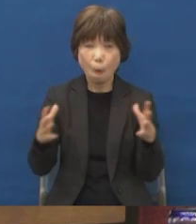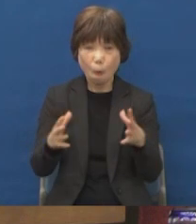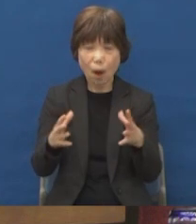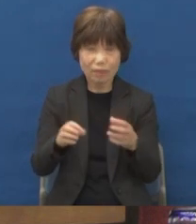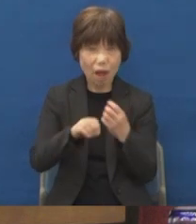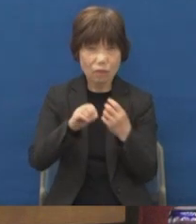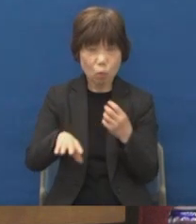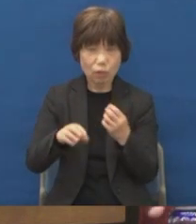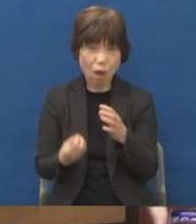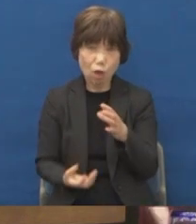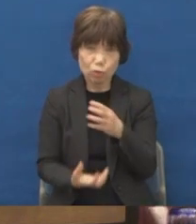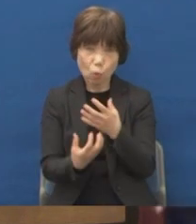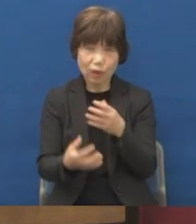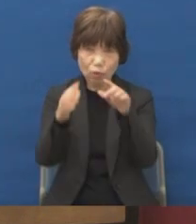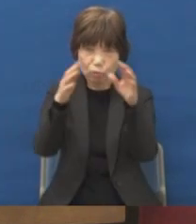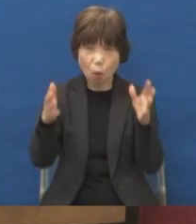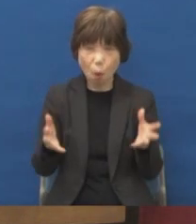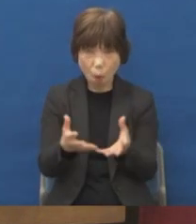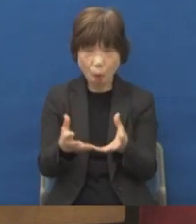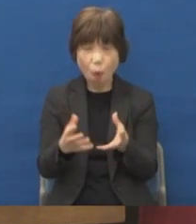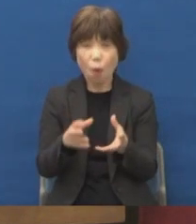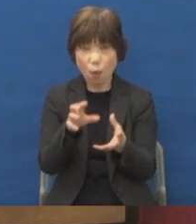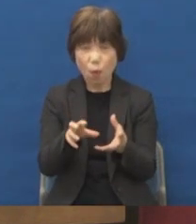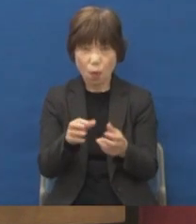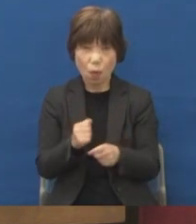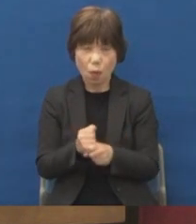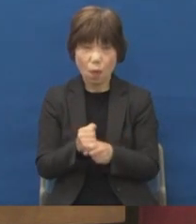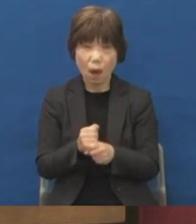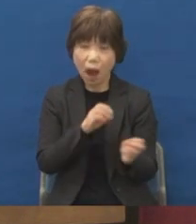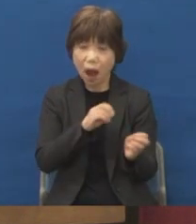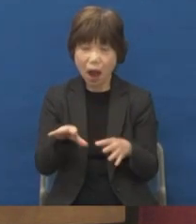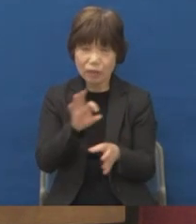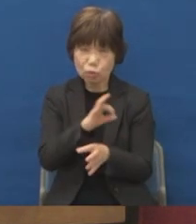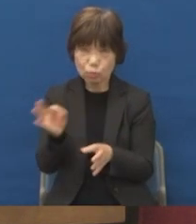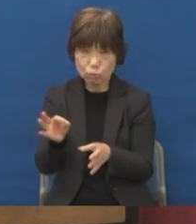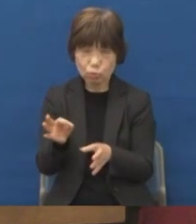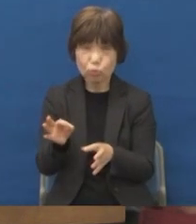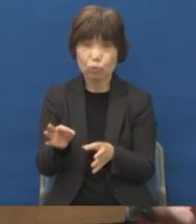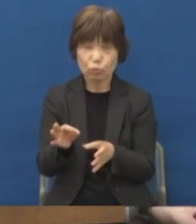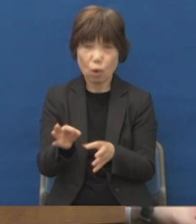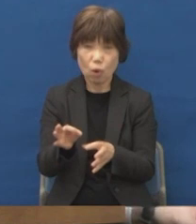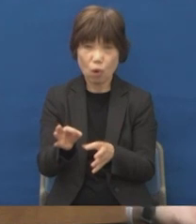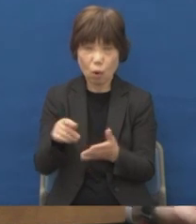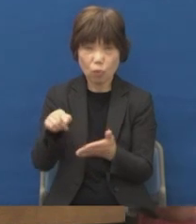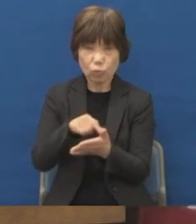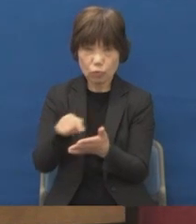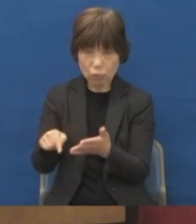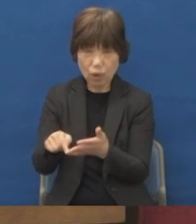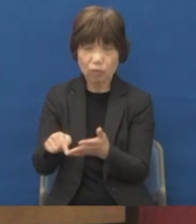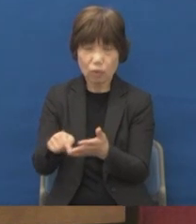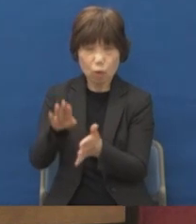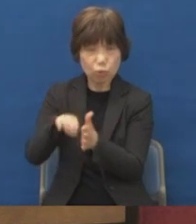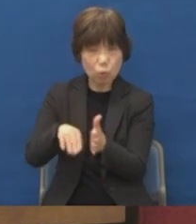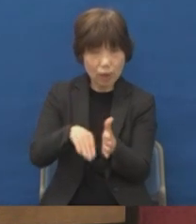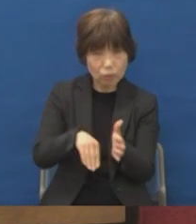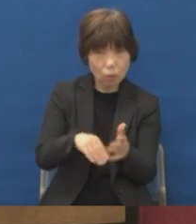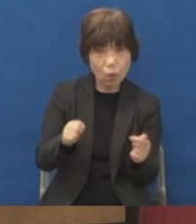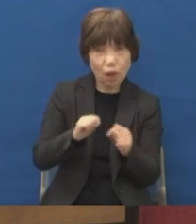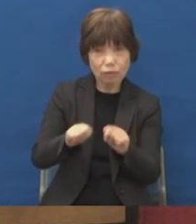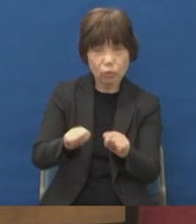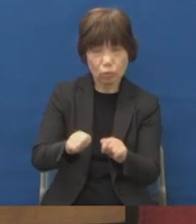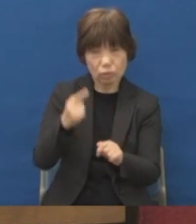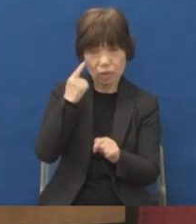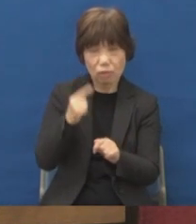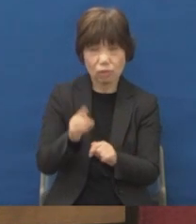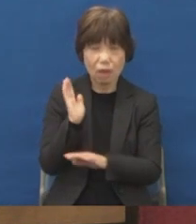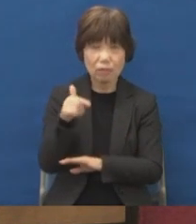した廃棄物処理の広域化、廃棄物処理施設の集約化を推進しようとしている点です。現在、政